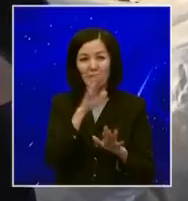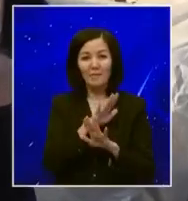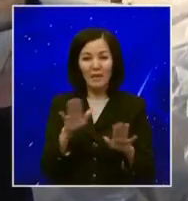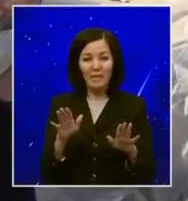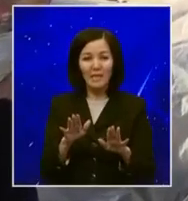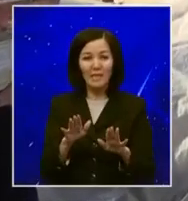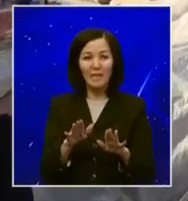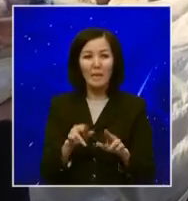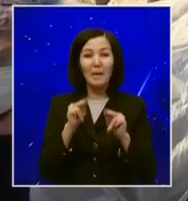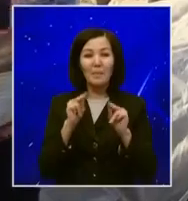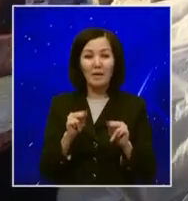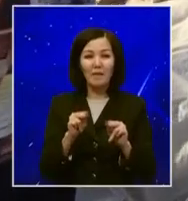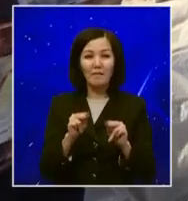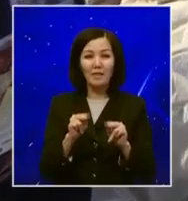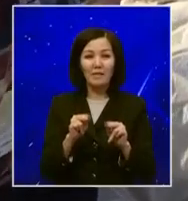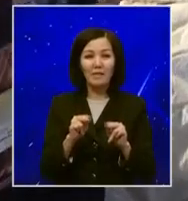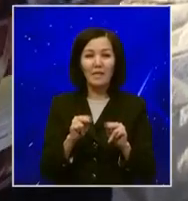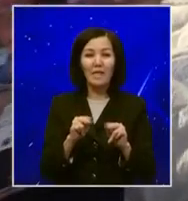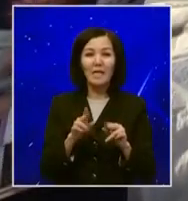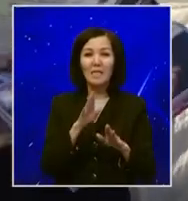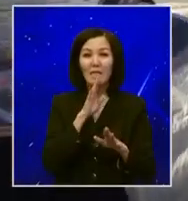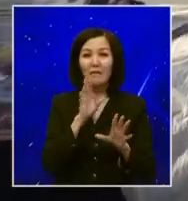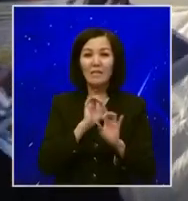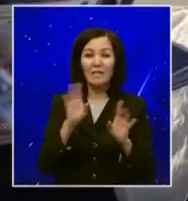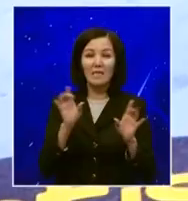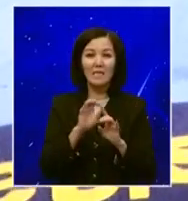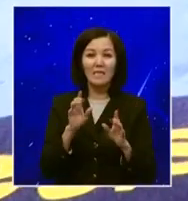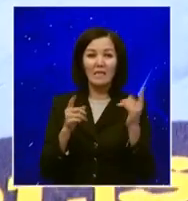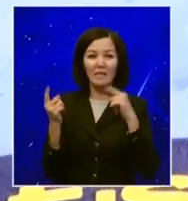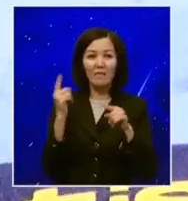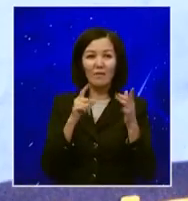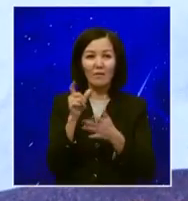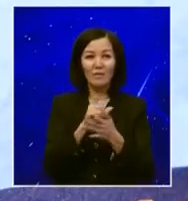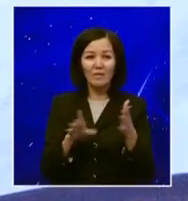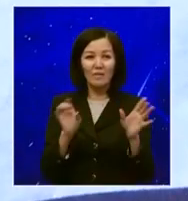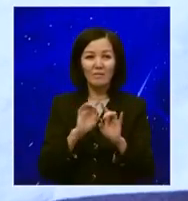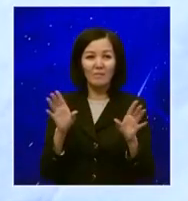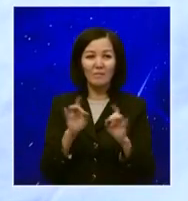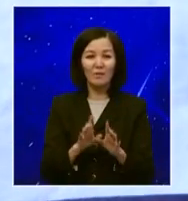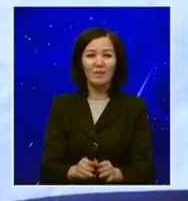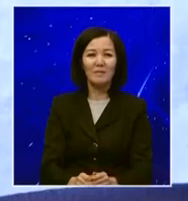посмели. Правда, не за даром. Девочка рассказала новогодний стих.